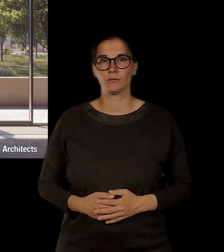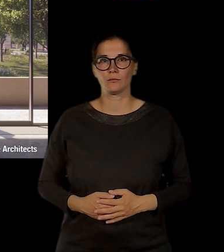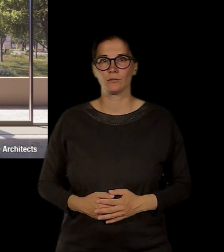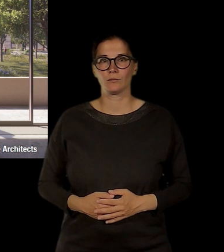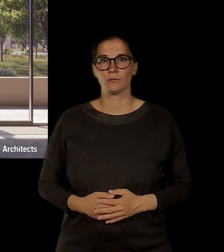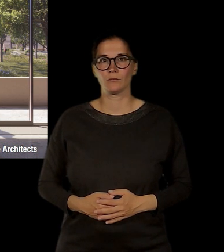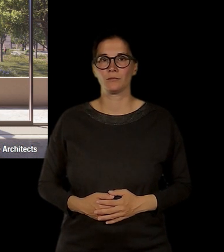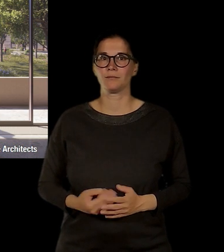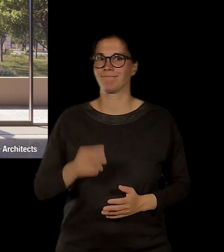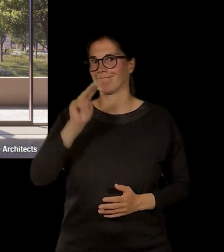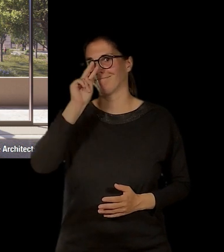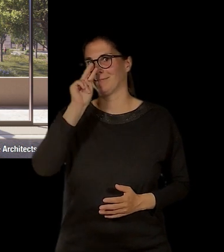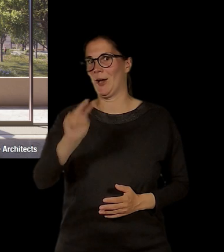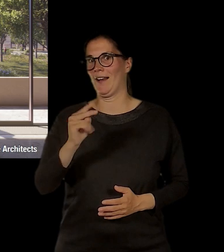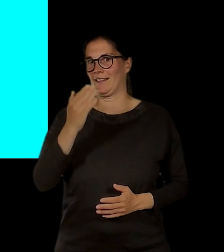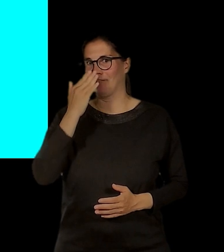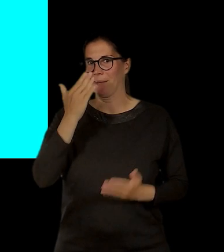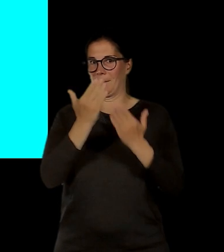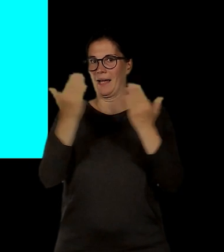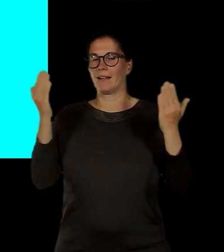Pohled z nového archeologického muzea.